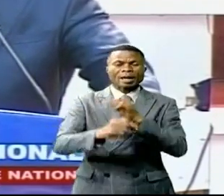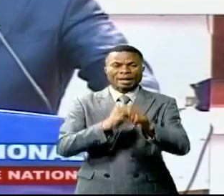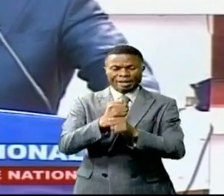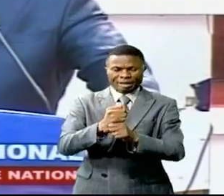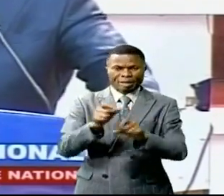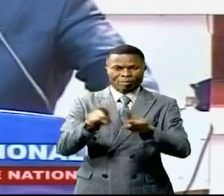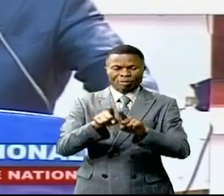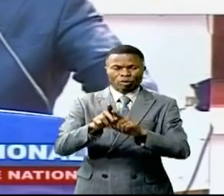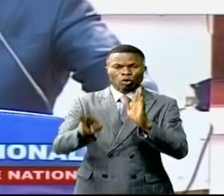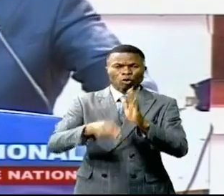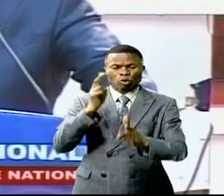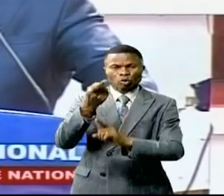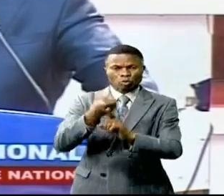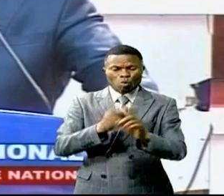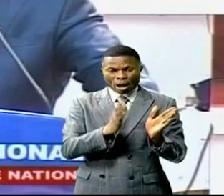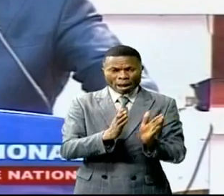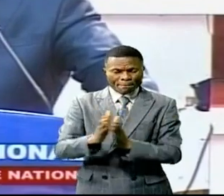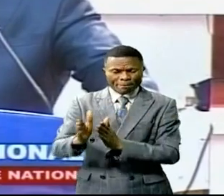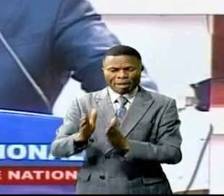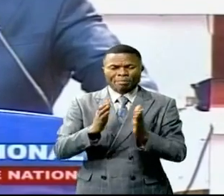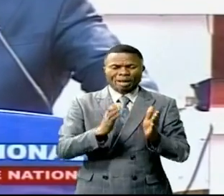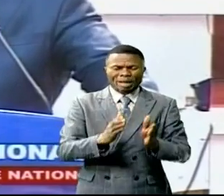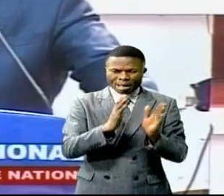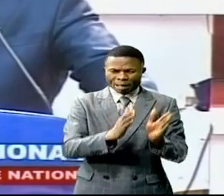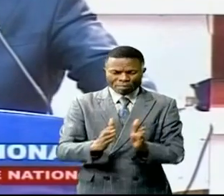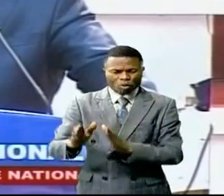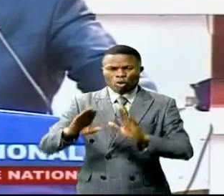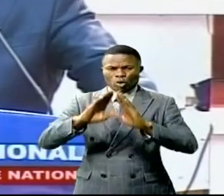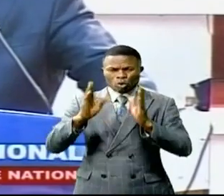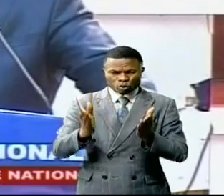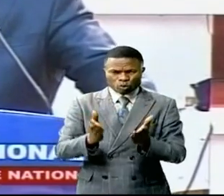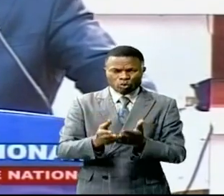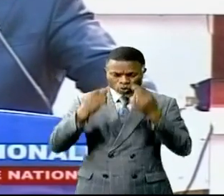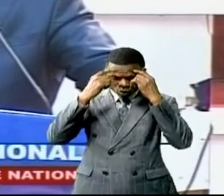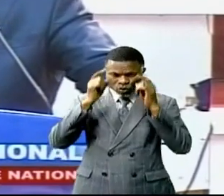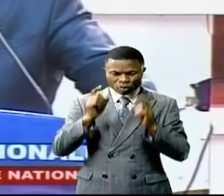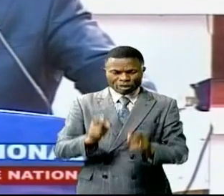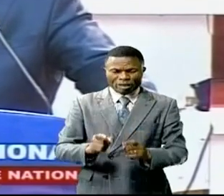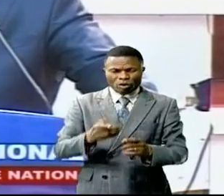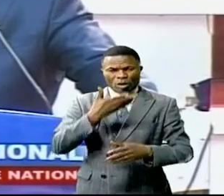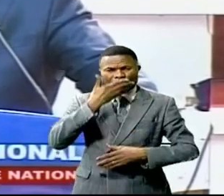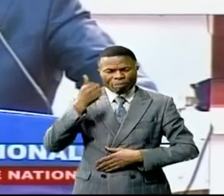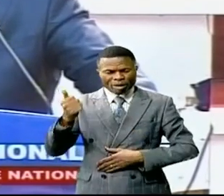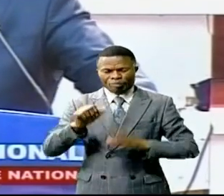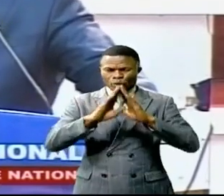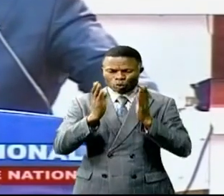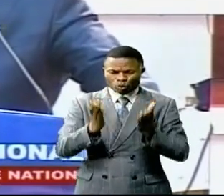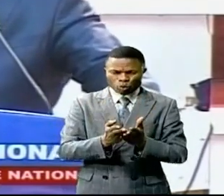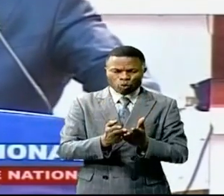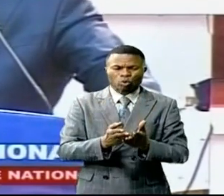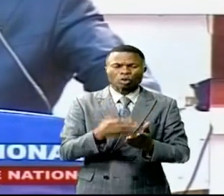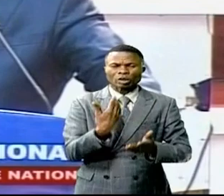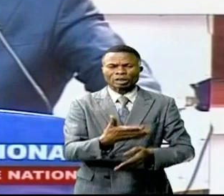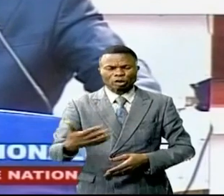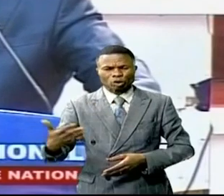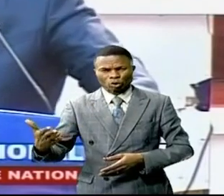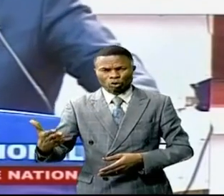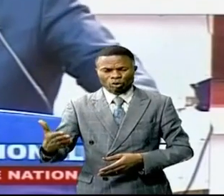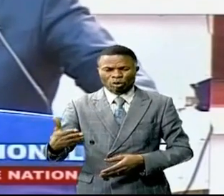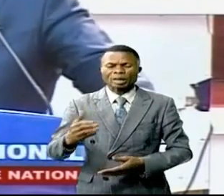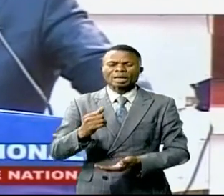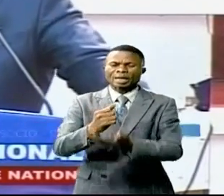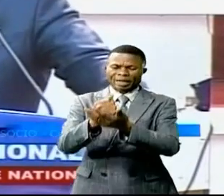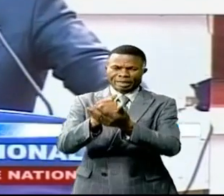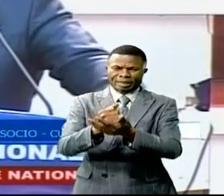pour apprêter, préparer toutes les mesures d'application, toutes les dispositions réglementaires qui vont